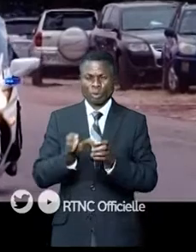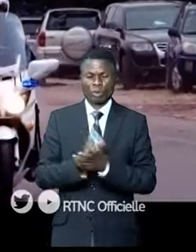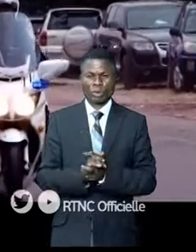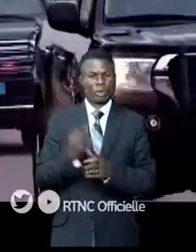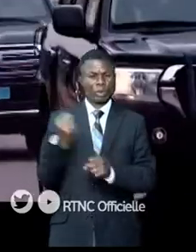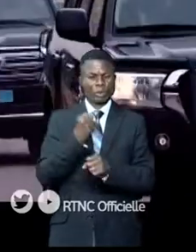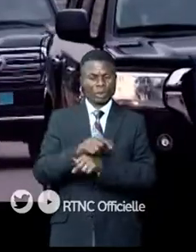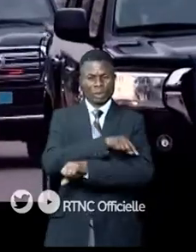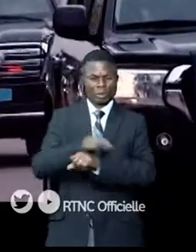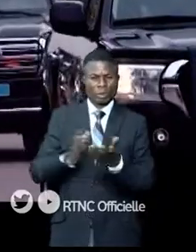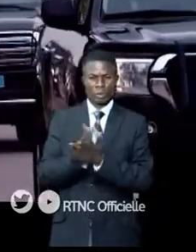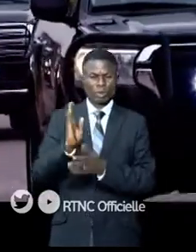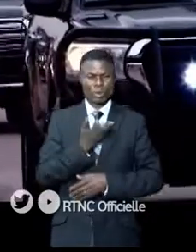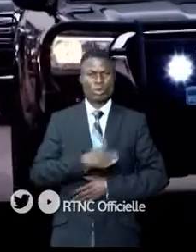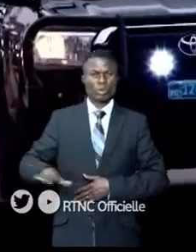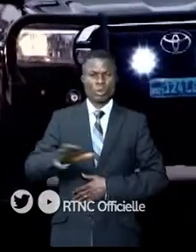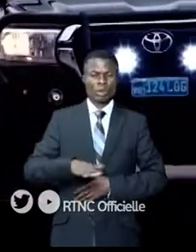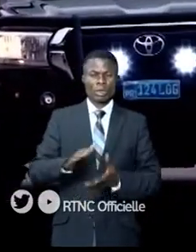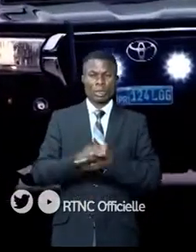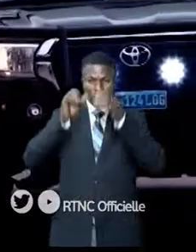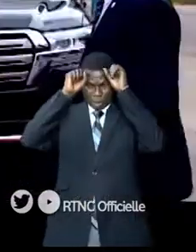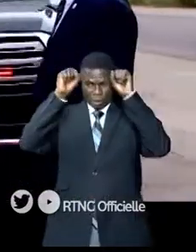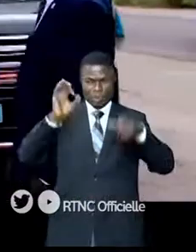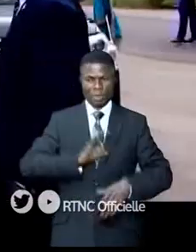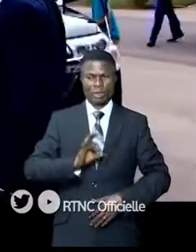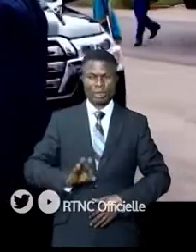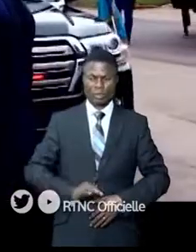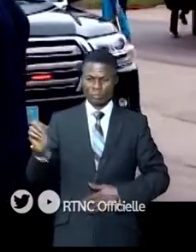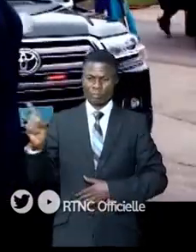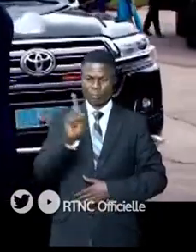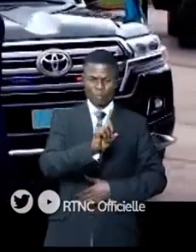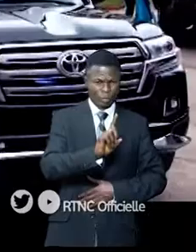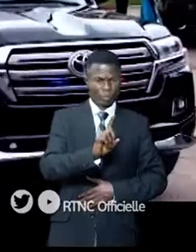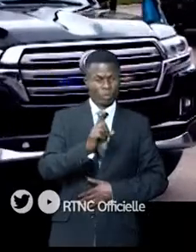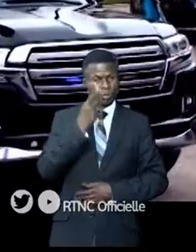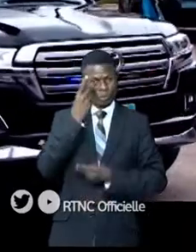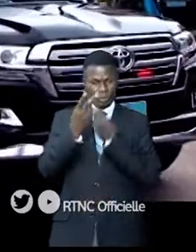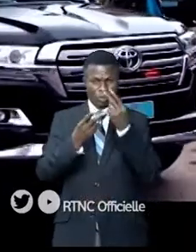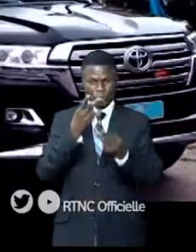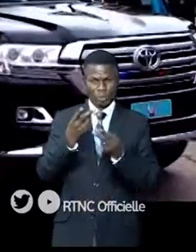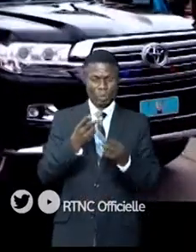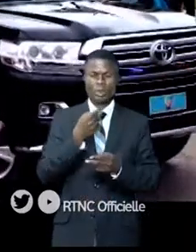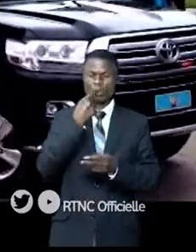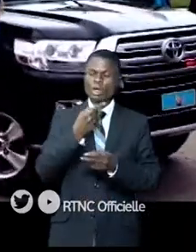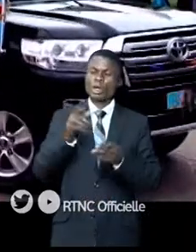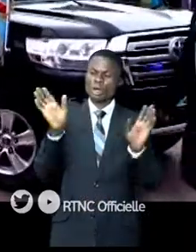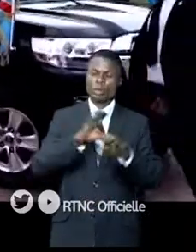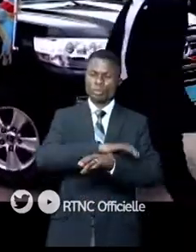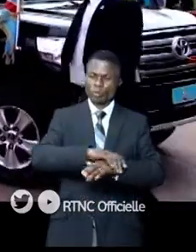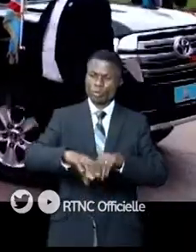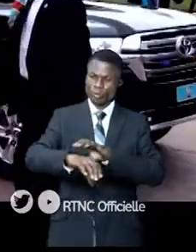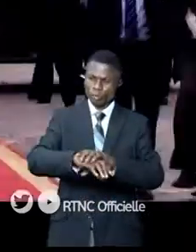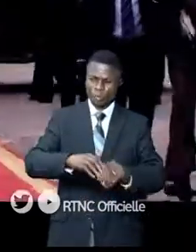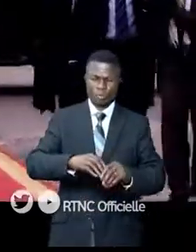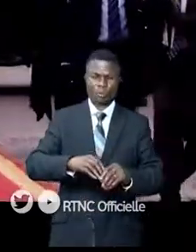fonctionnement des institutions de la République, Félix-Antoine Tshisekedi Tshilombo est allé rendre les derniers hommages à ses dignes fils du pays qui